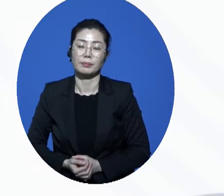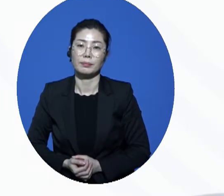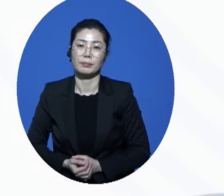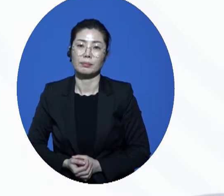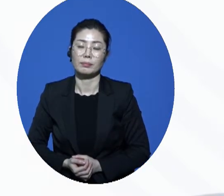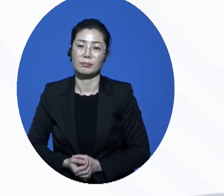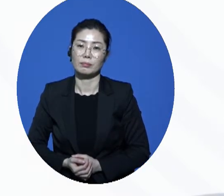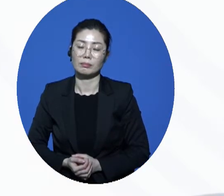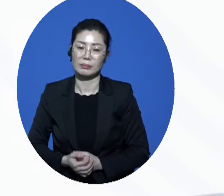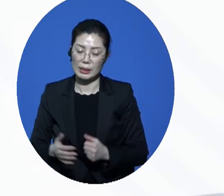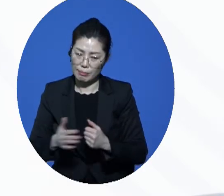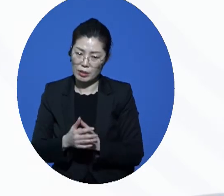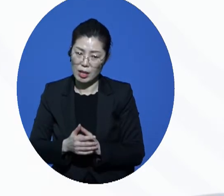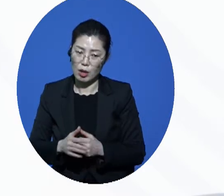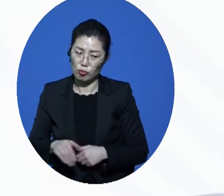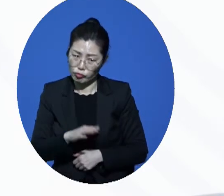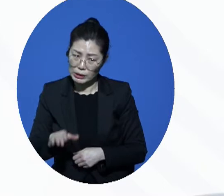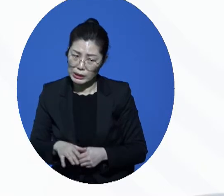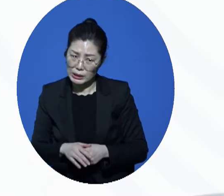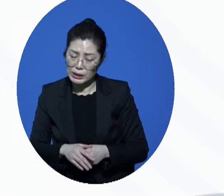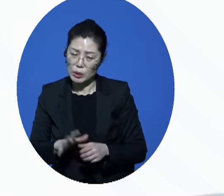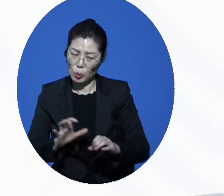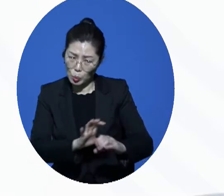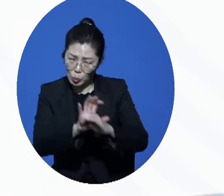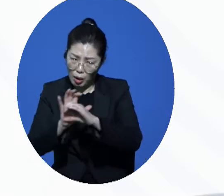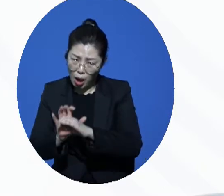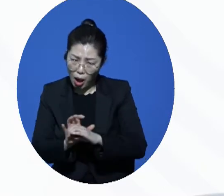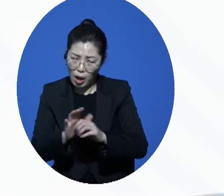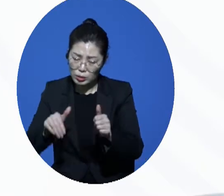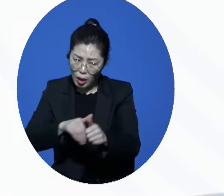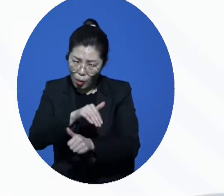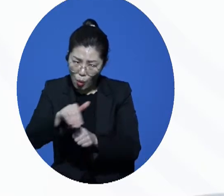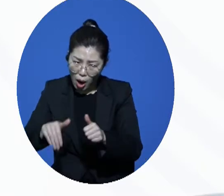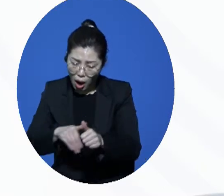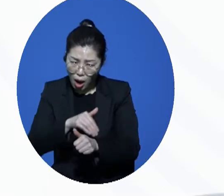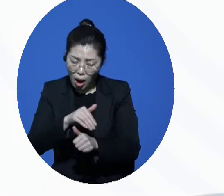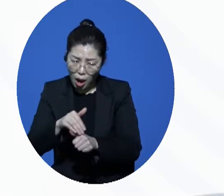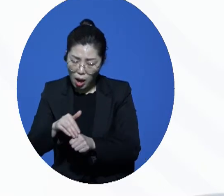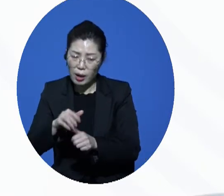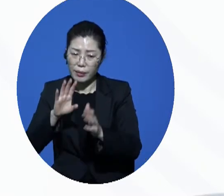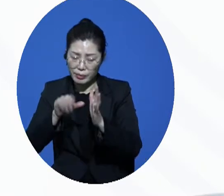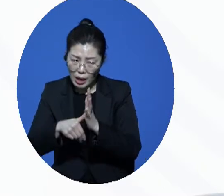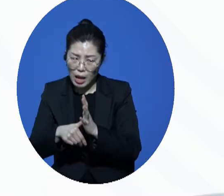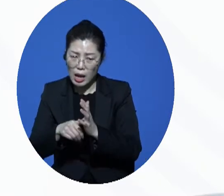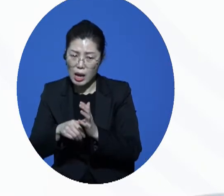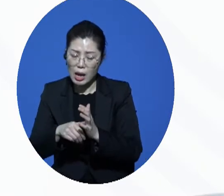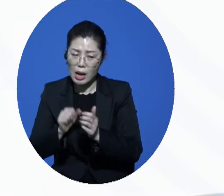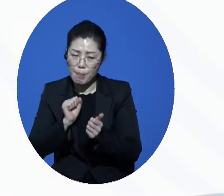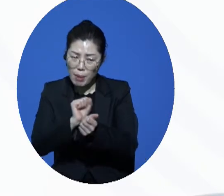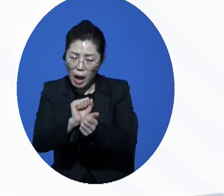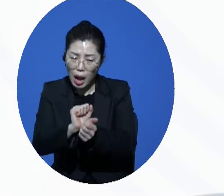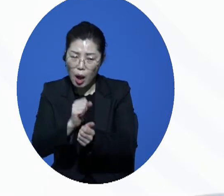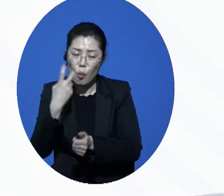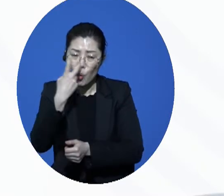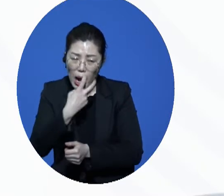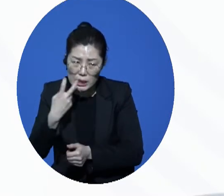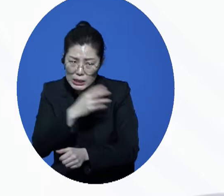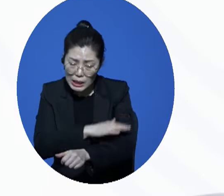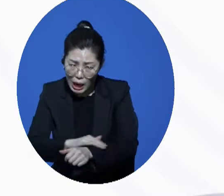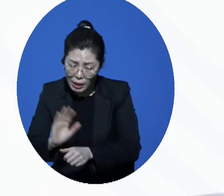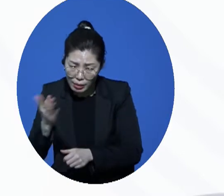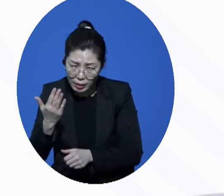그래서 우리가 관련돼서 살펴볼 수 있었던 것이 코로나19에 대해서 제대로 된 감염 관리가 제공이 되지 않았고 특히나 사회